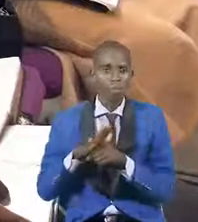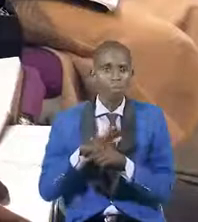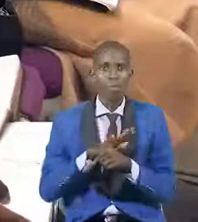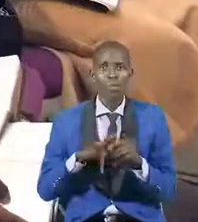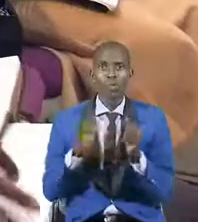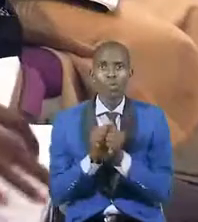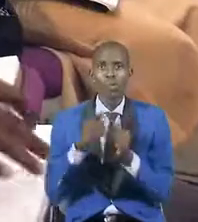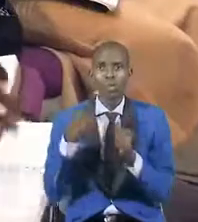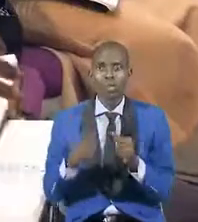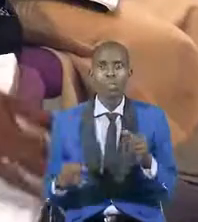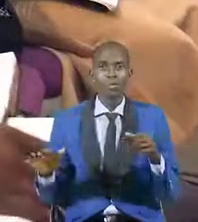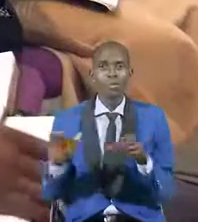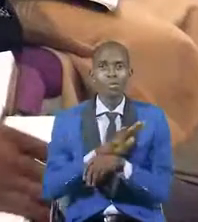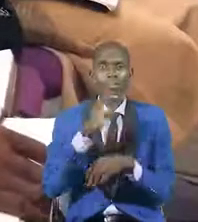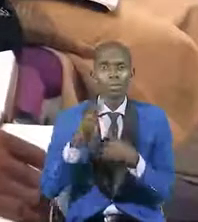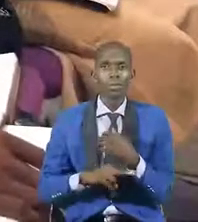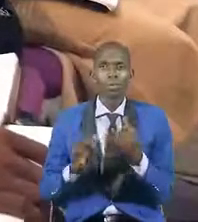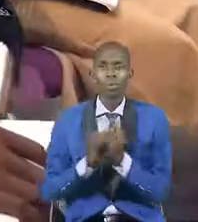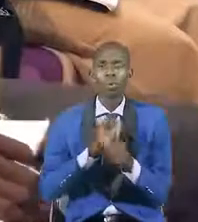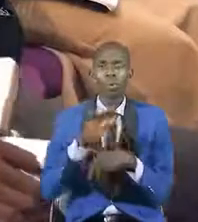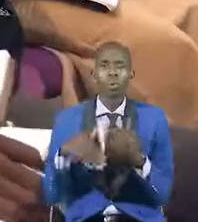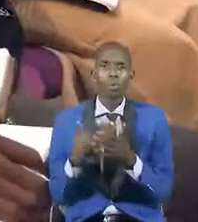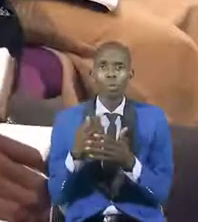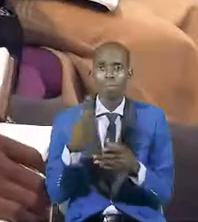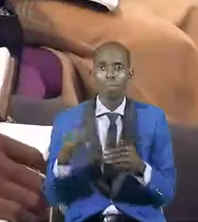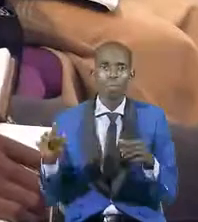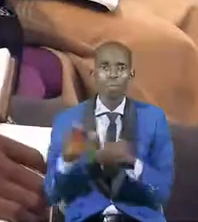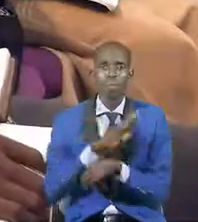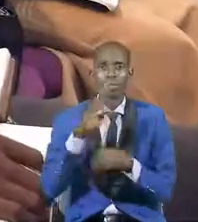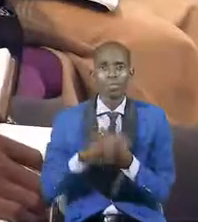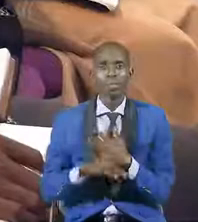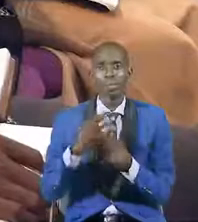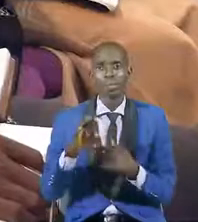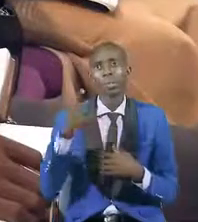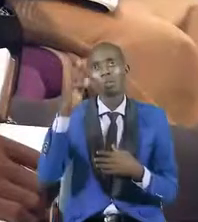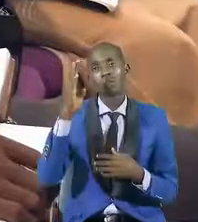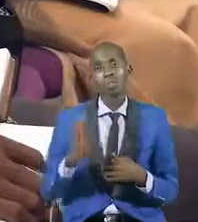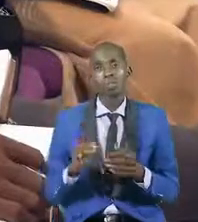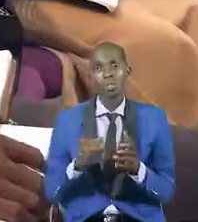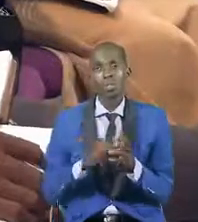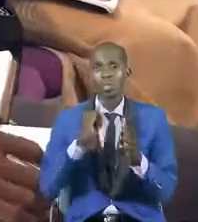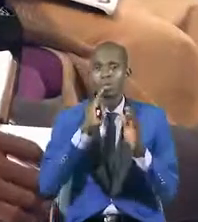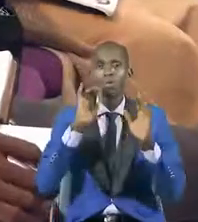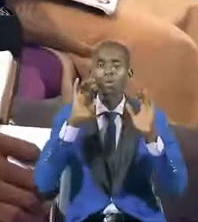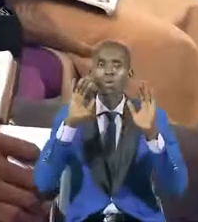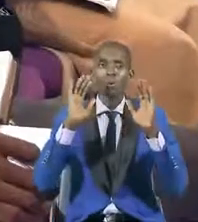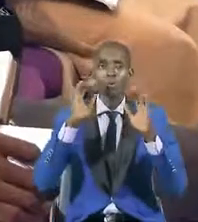que vous soyez remplis jusqu'à toute la plénitude de Dieu. C'est merveilleux